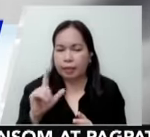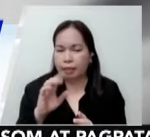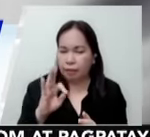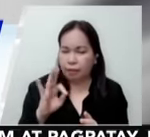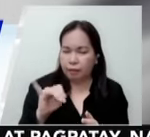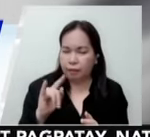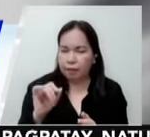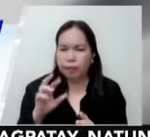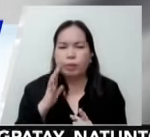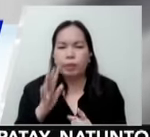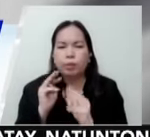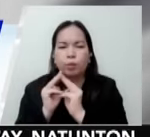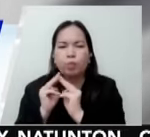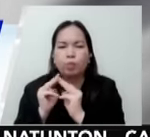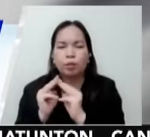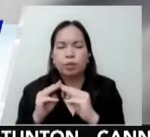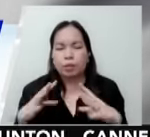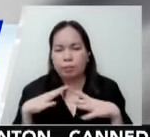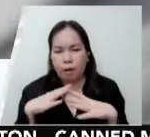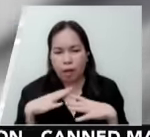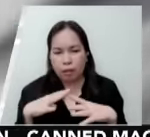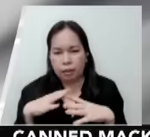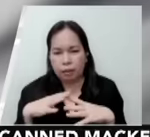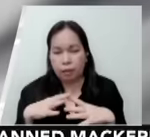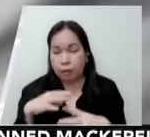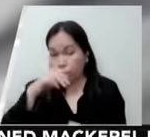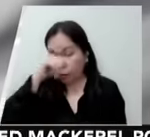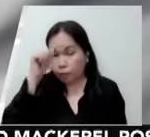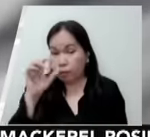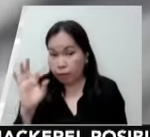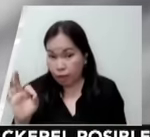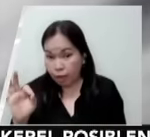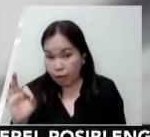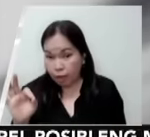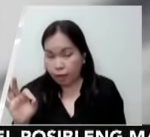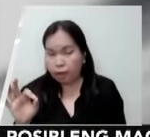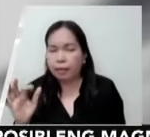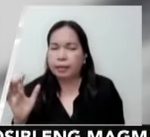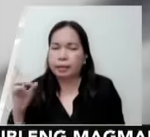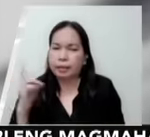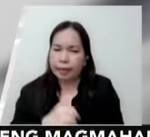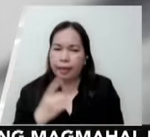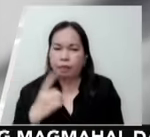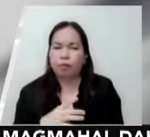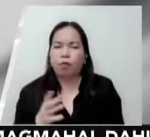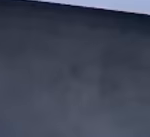holiday rin ang araw bago yan na April 9 na Araw ng Kagitingan.